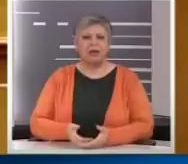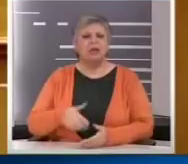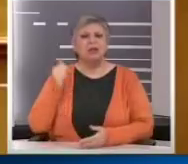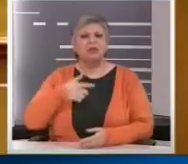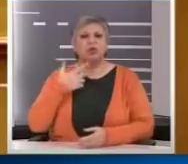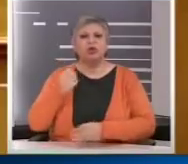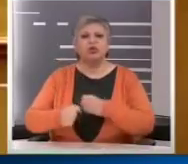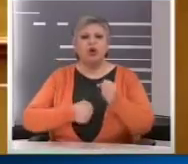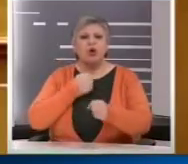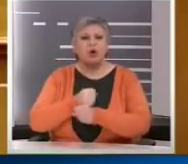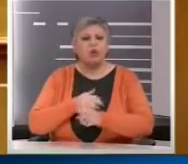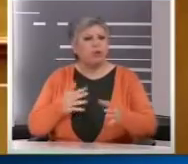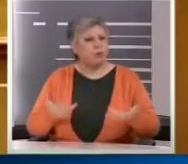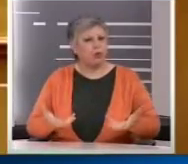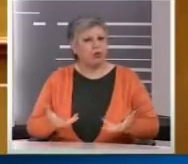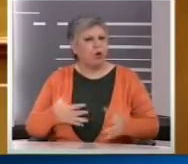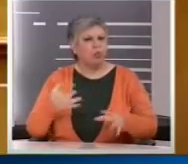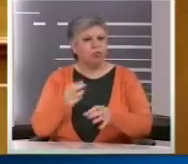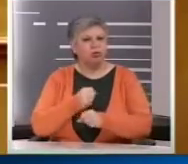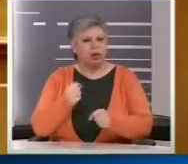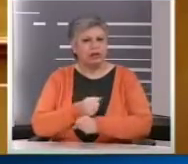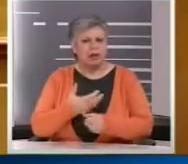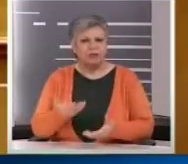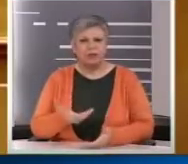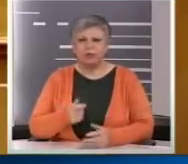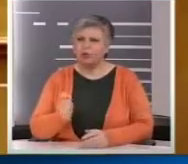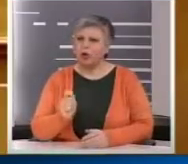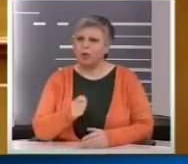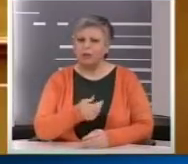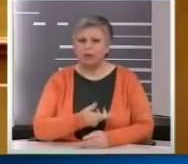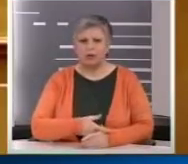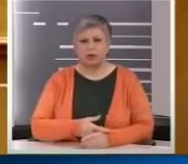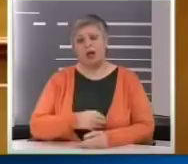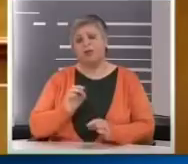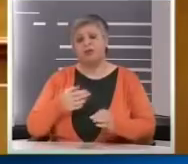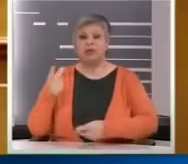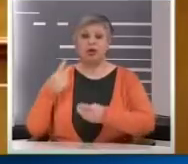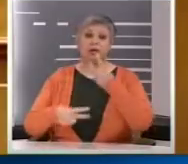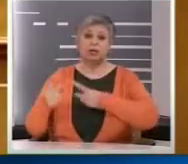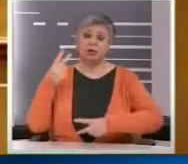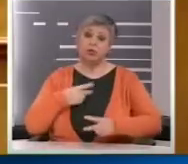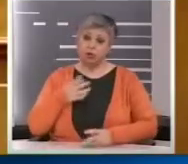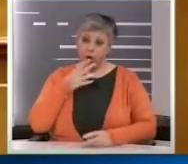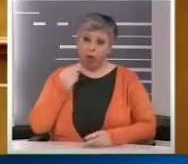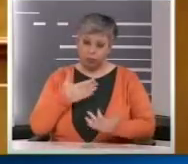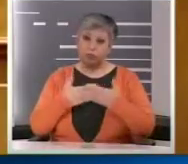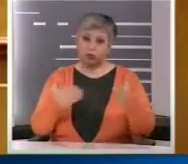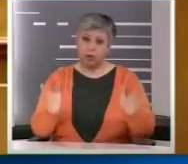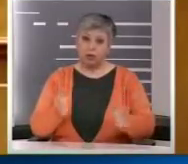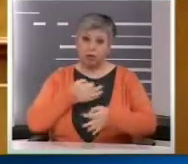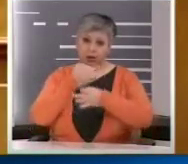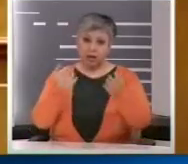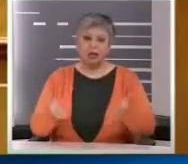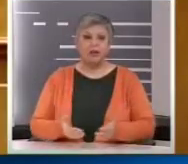φόροι καθαροί να πληρώνονται. Σε ποιους απευθύνονται. Μας κατηγορείτε για όλα αυτά βέβαια, γιατί τα βγάζουμε στη χώρα. Μας κατηγορείτε